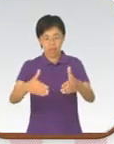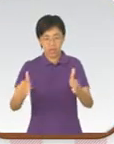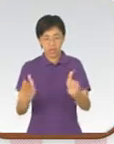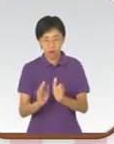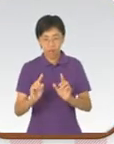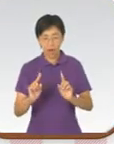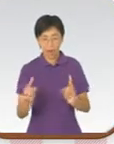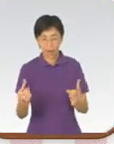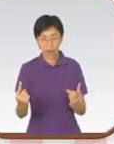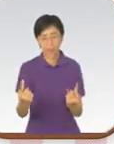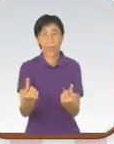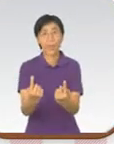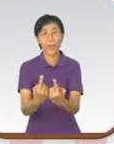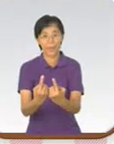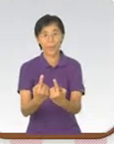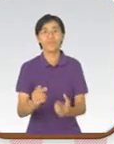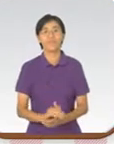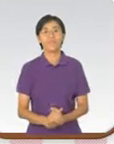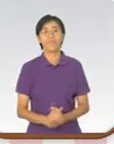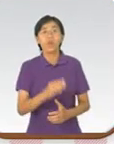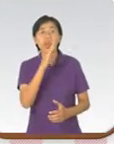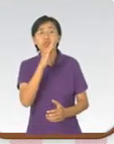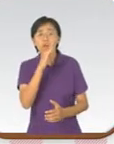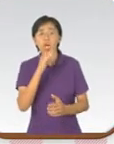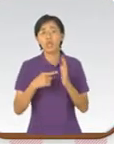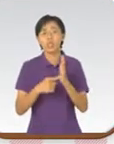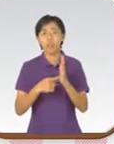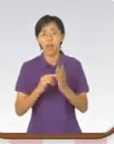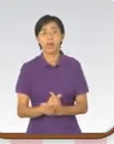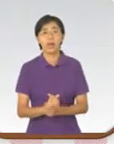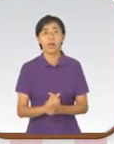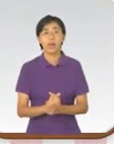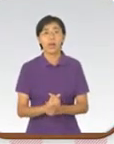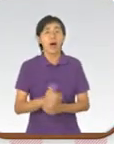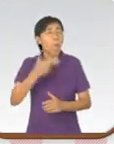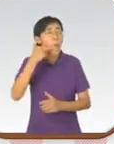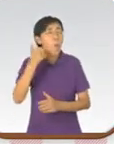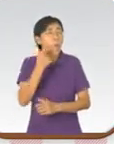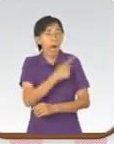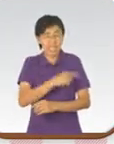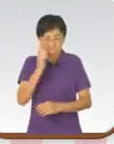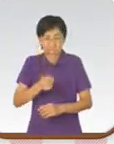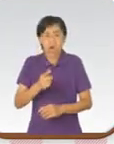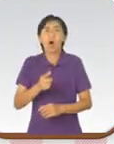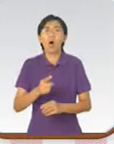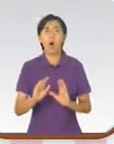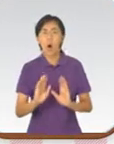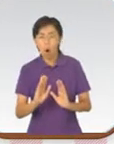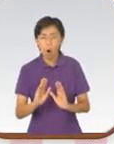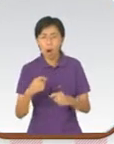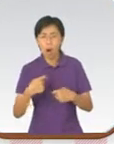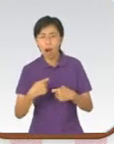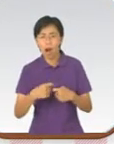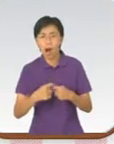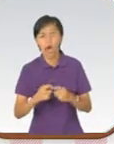ราใช้ช็อกโกแลตแท้ๆนะคะจะขูดยากกว่าแล้วก็บอบบางกว่านะคะแ